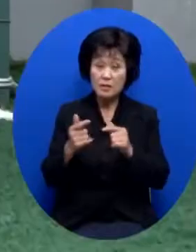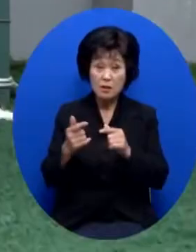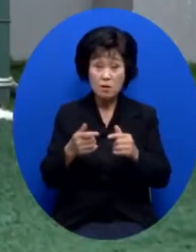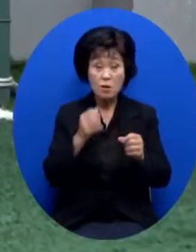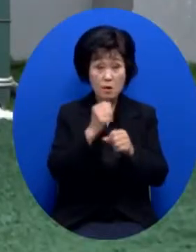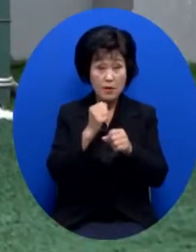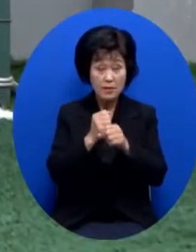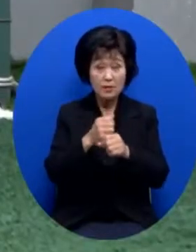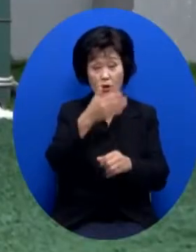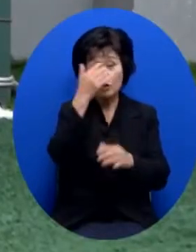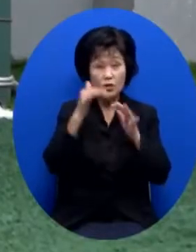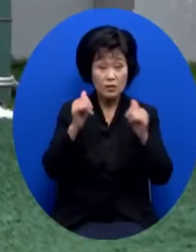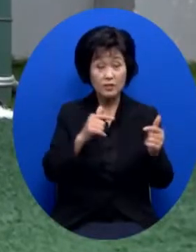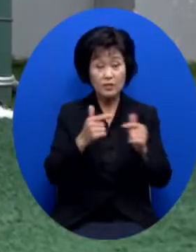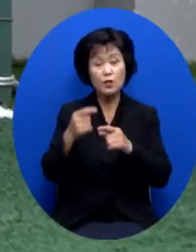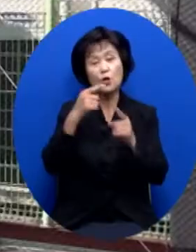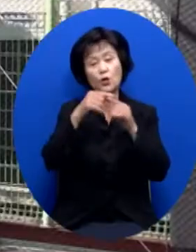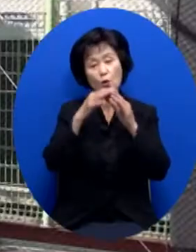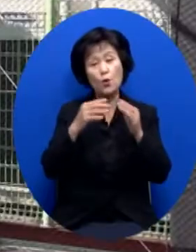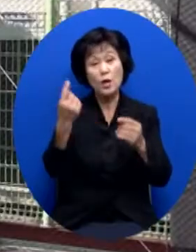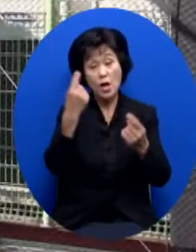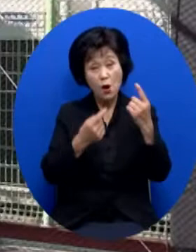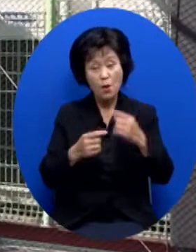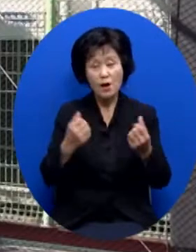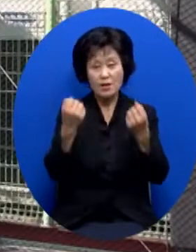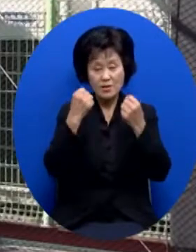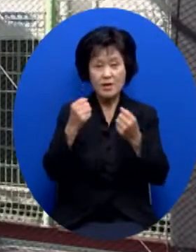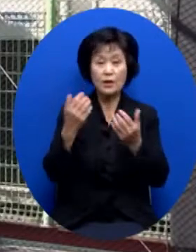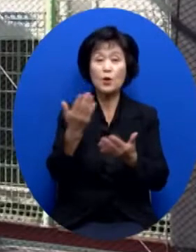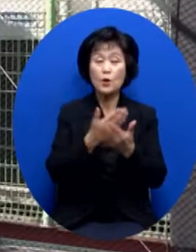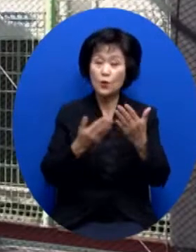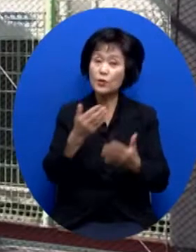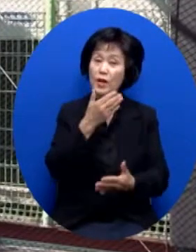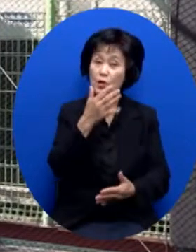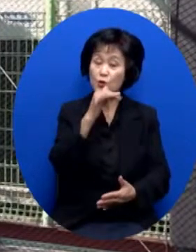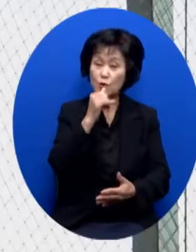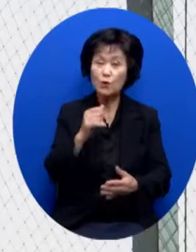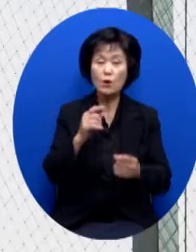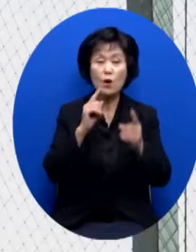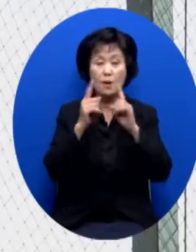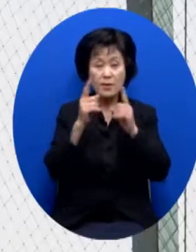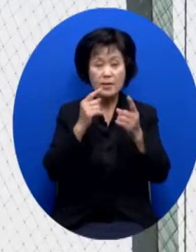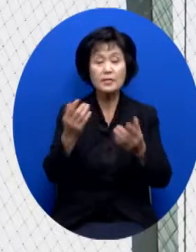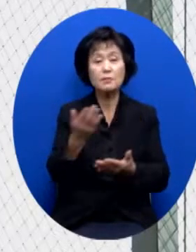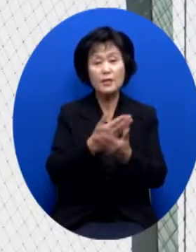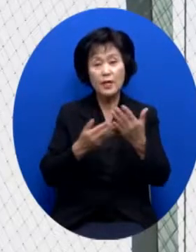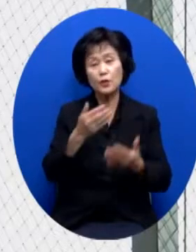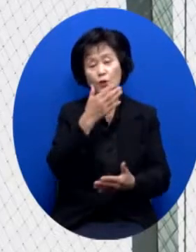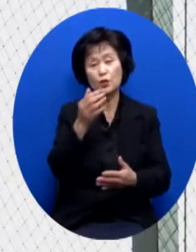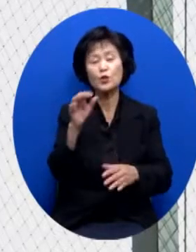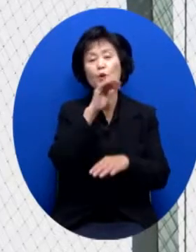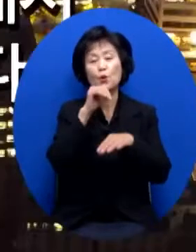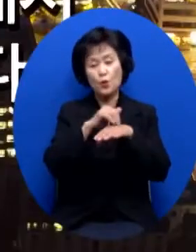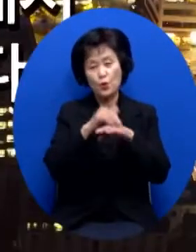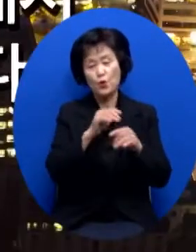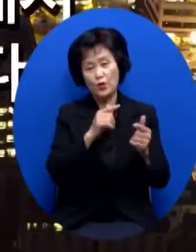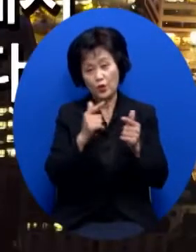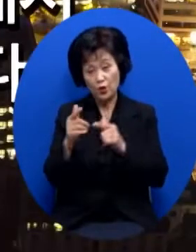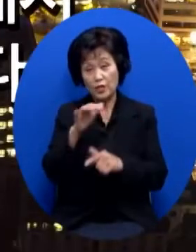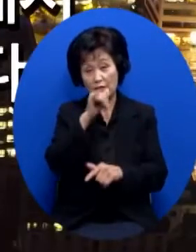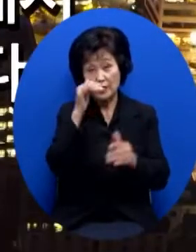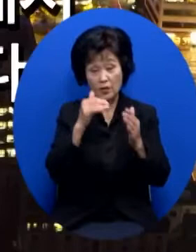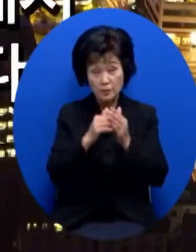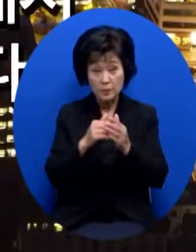교회에서 건강하게 교제할 수 있는 공간을 마련하고 말씀을 나누기 위한 훈련과 양육에 매진해 왔습니다. 때문에